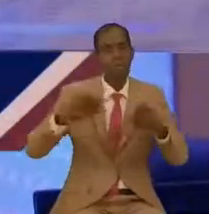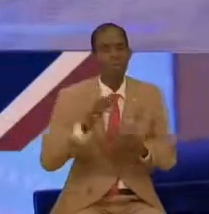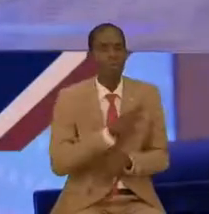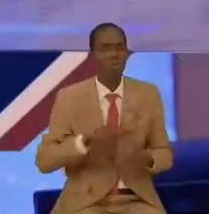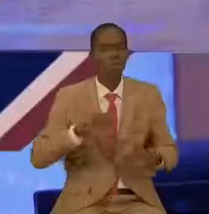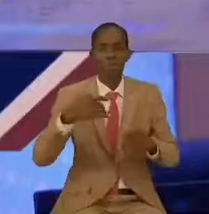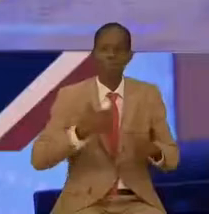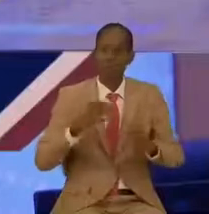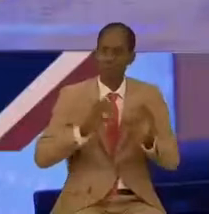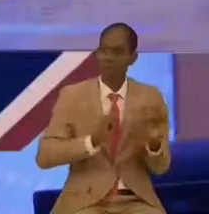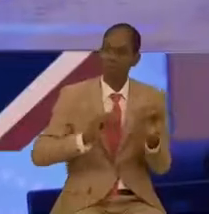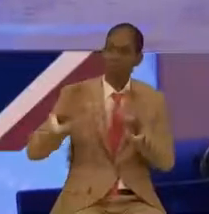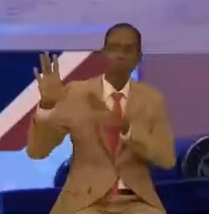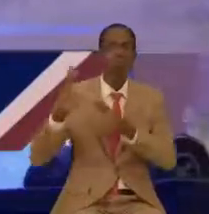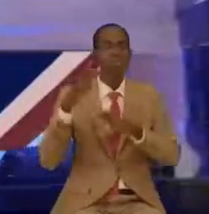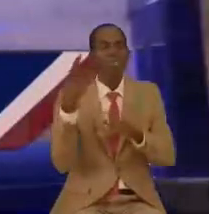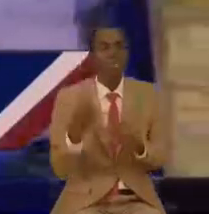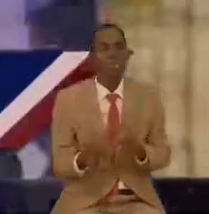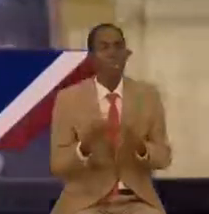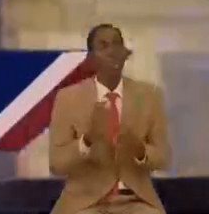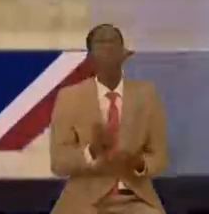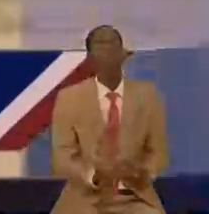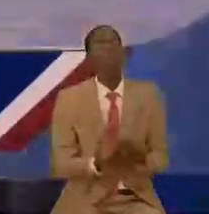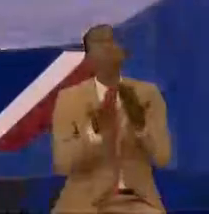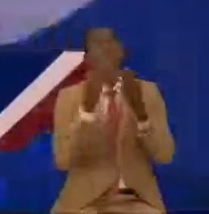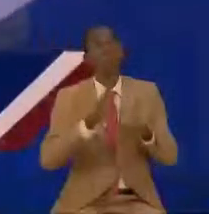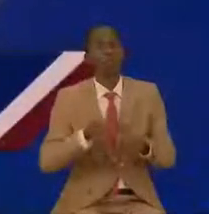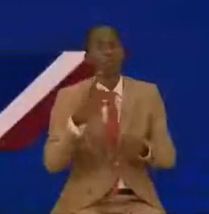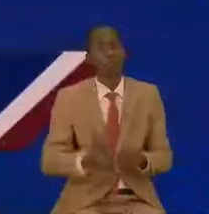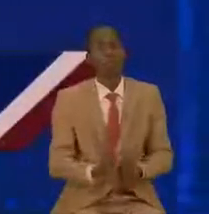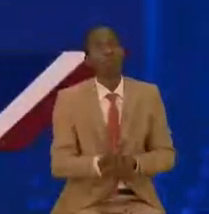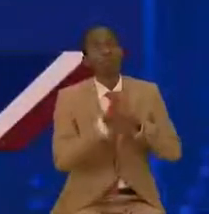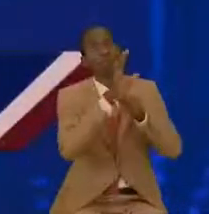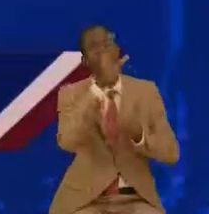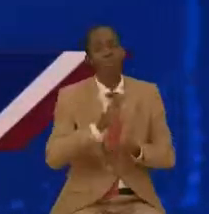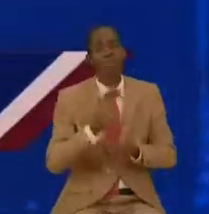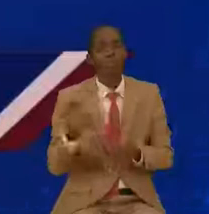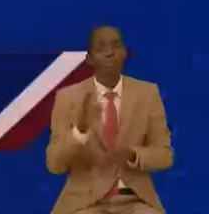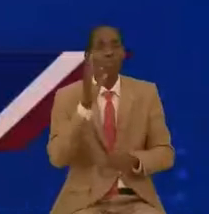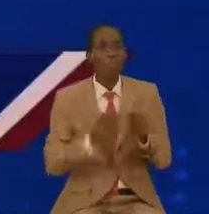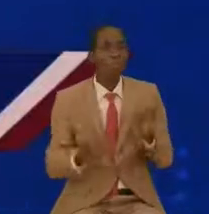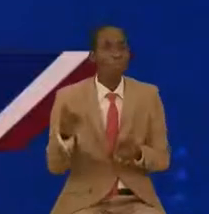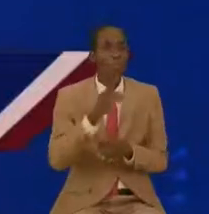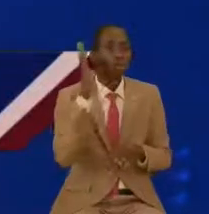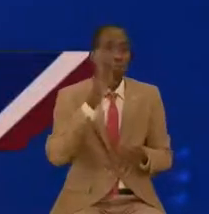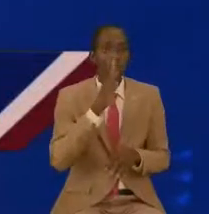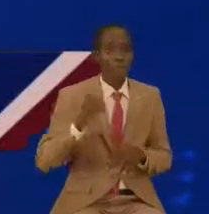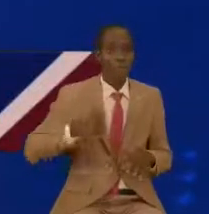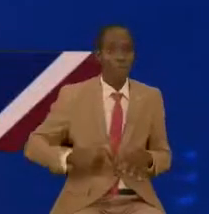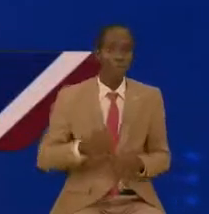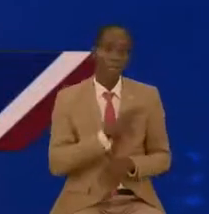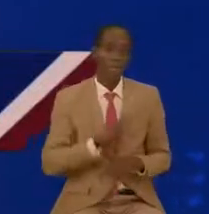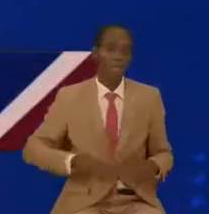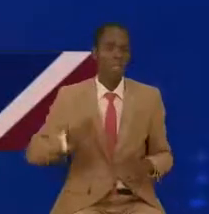la provision du calvaire. Vous avez abandonné la croix de Christ. Et il s'est dit clairement que si vous faites circoncire, Christ ne